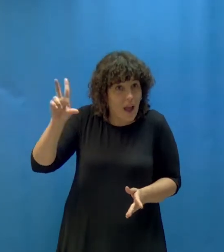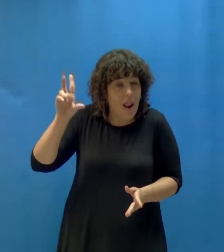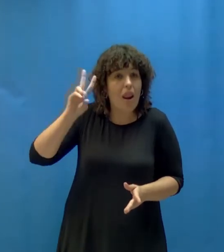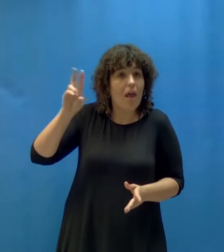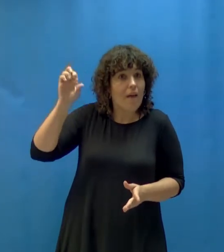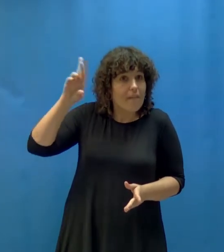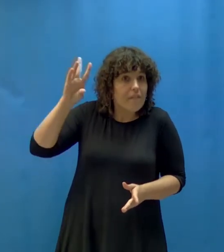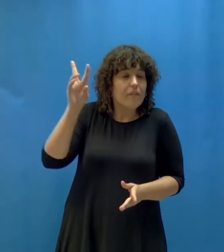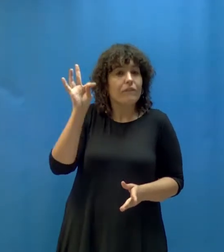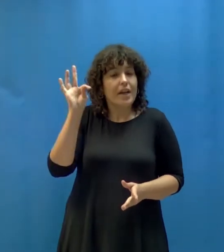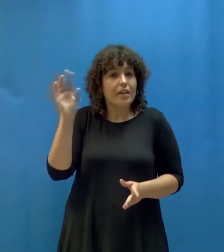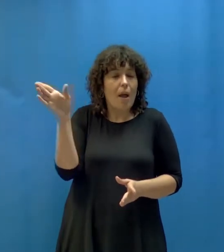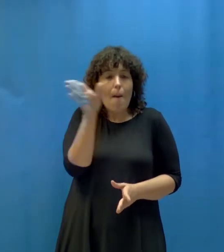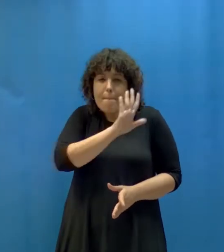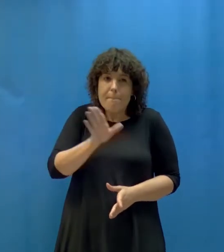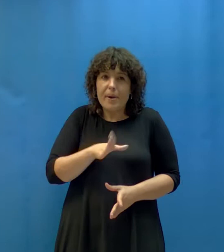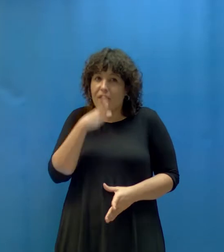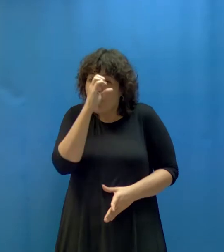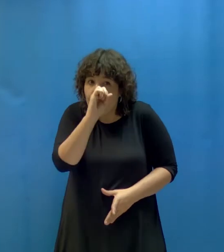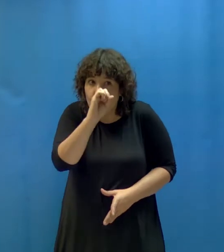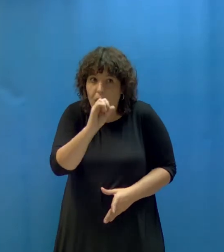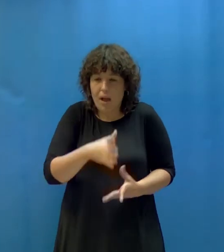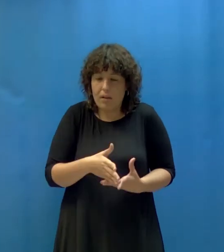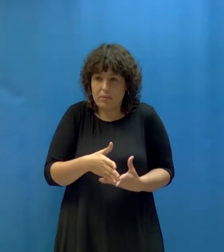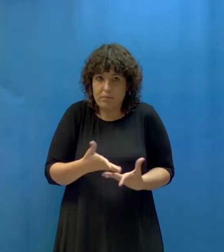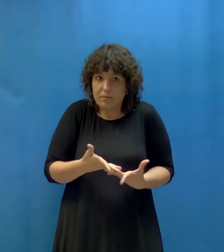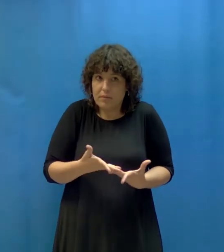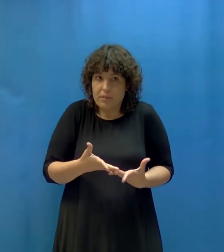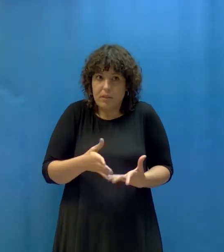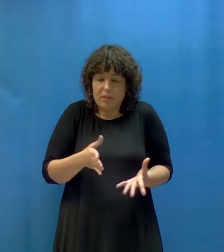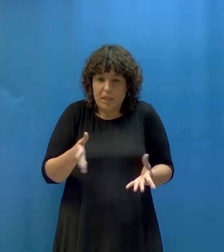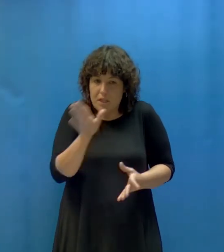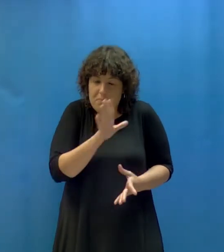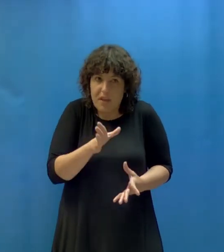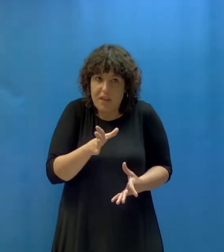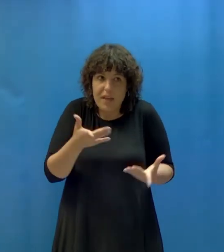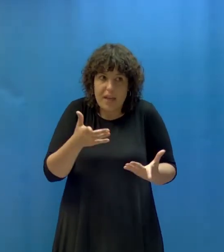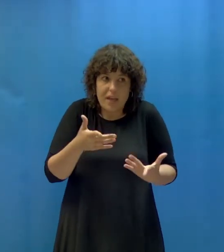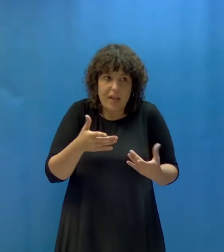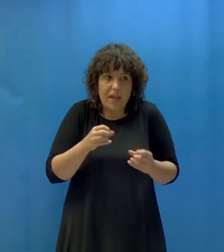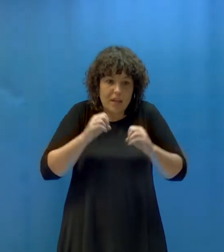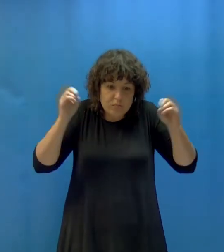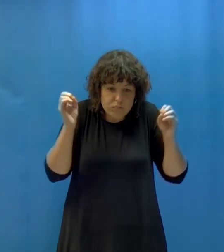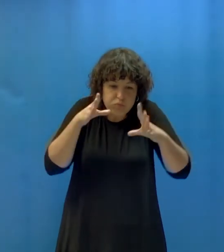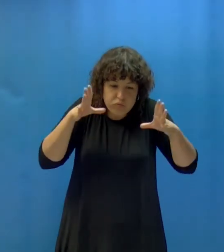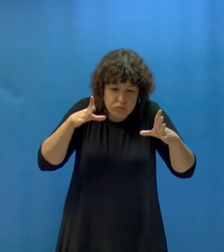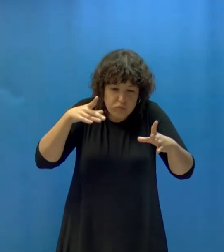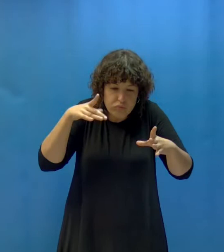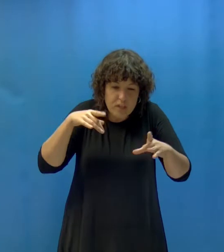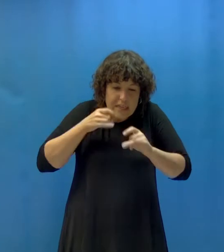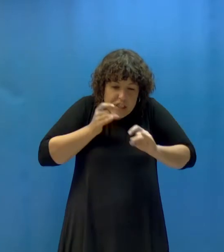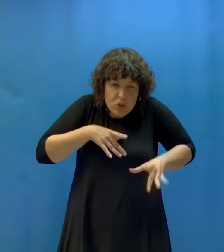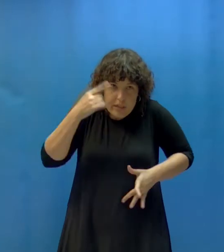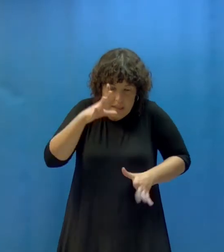nostre partit va desaparèixer i que damunt van a donar-nos una medalleta. Desconeixia el fet que a ratos se dedicava al pitonisme. Mira, li vaig dir una